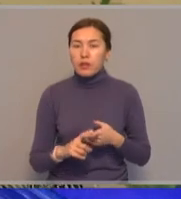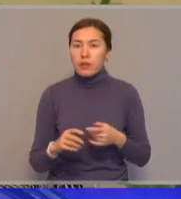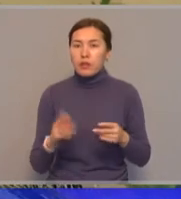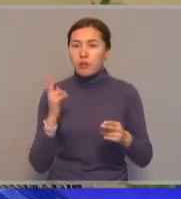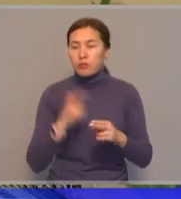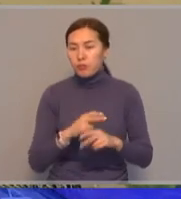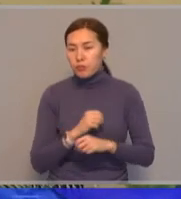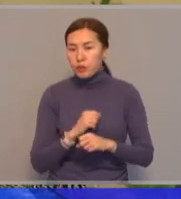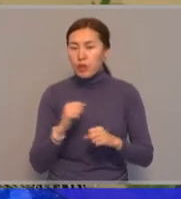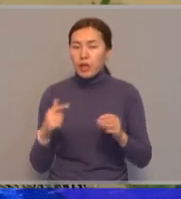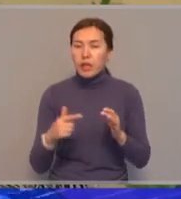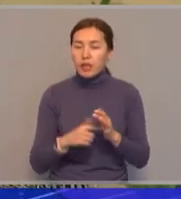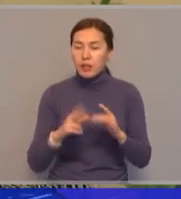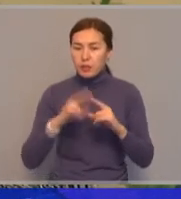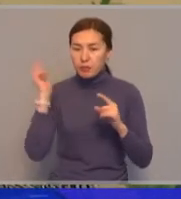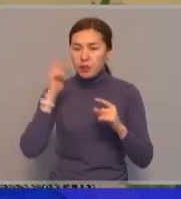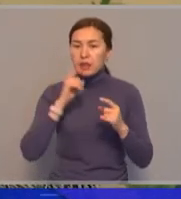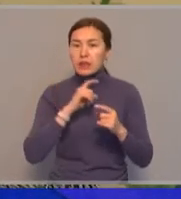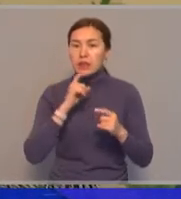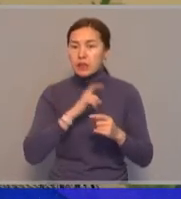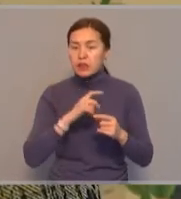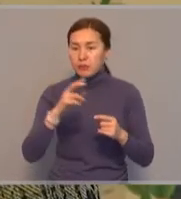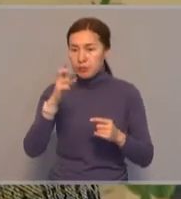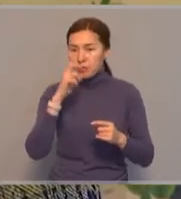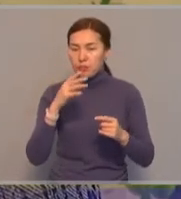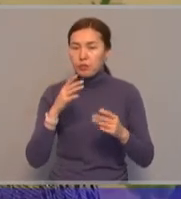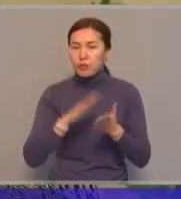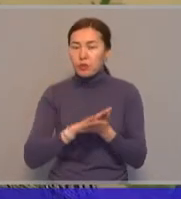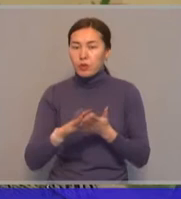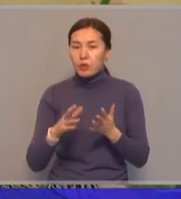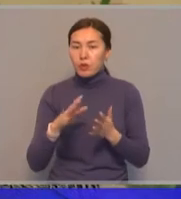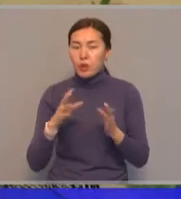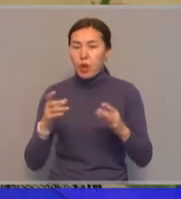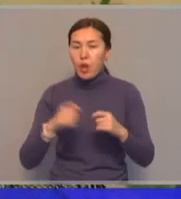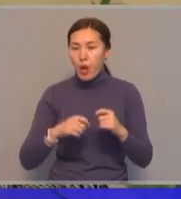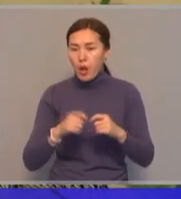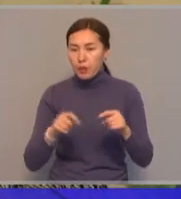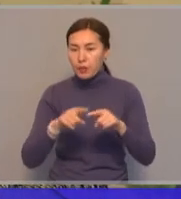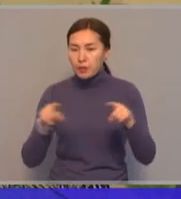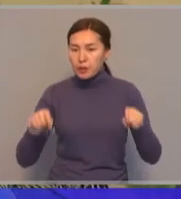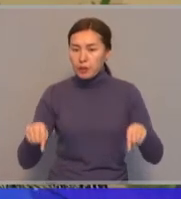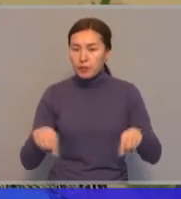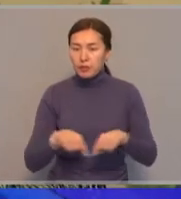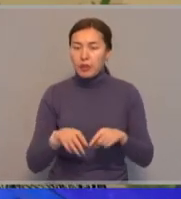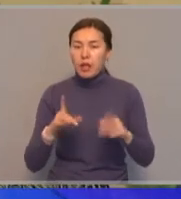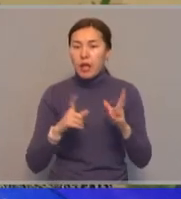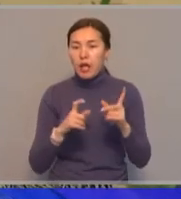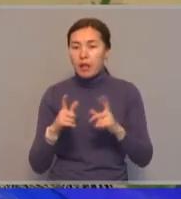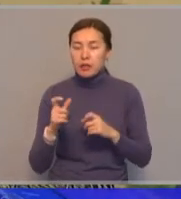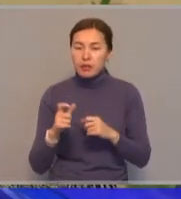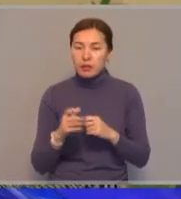таралуына жол бермеу мақсатында мектептің экономиясынан мектепте дезинфекциялық ковриктер, одан кейін мынау